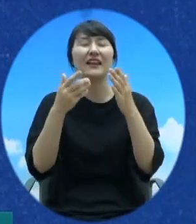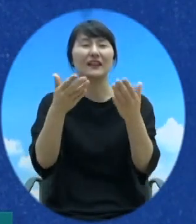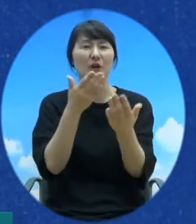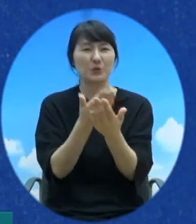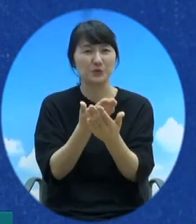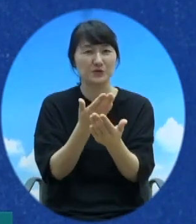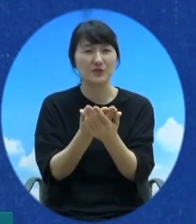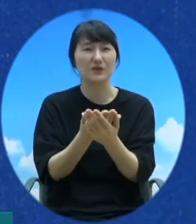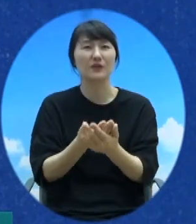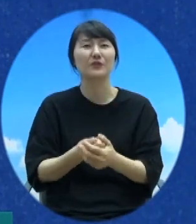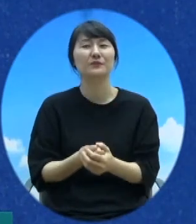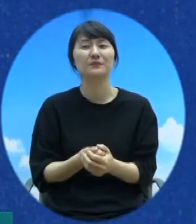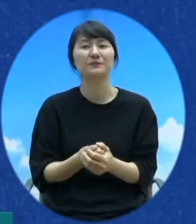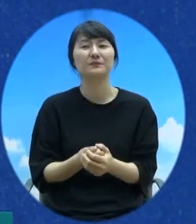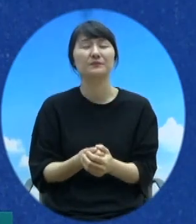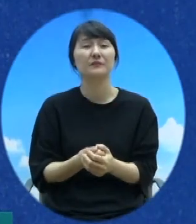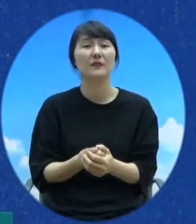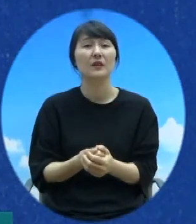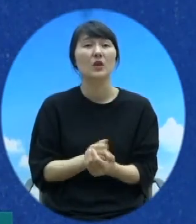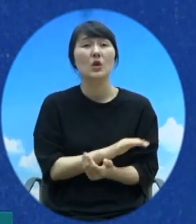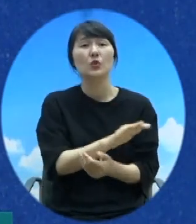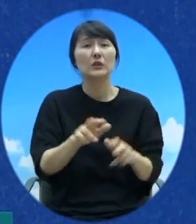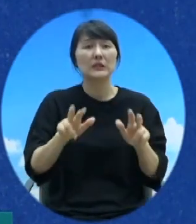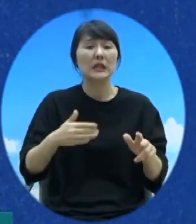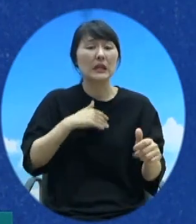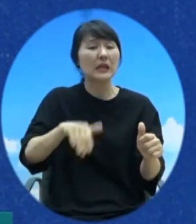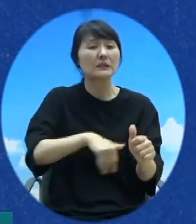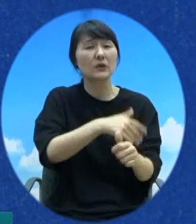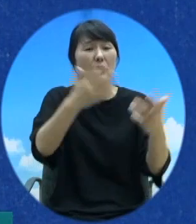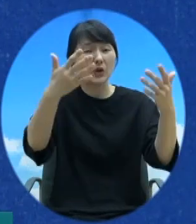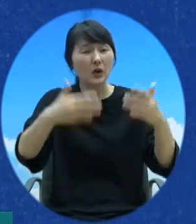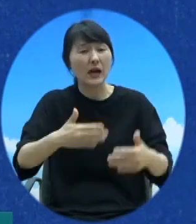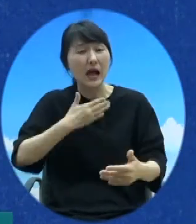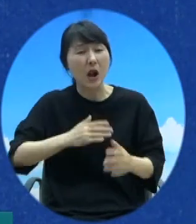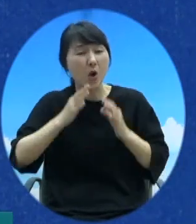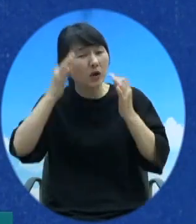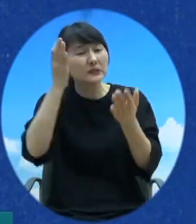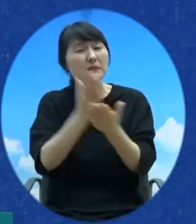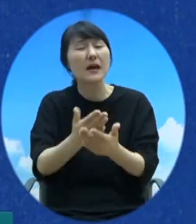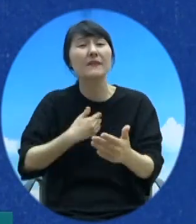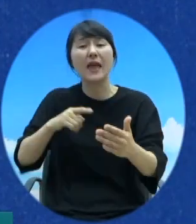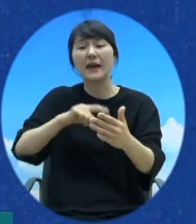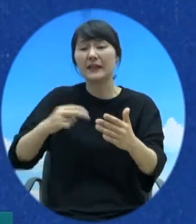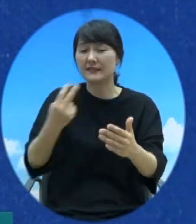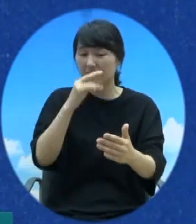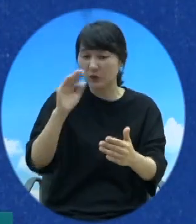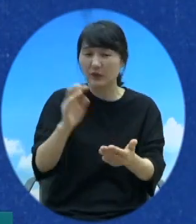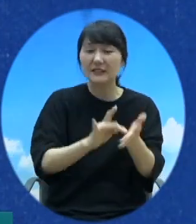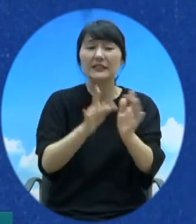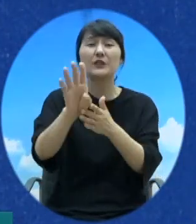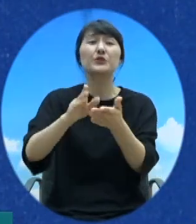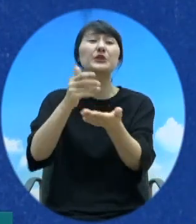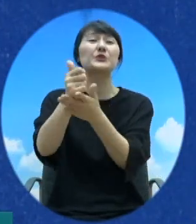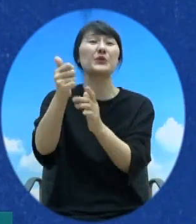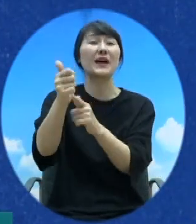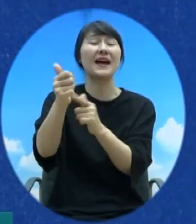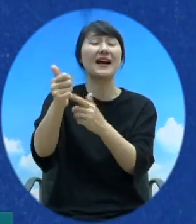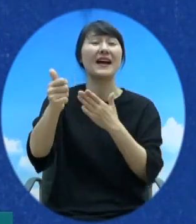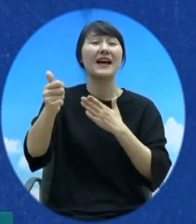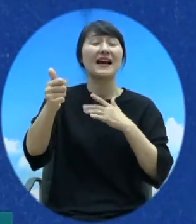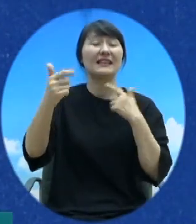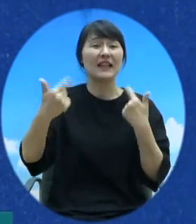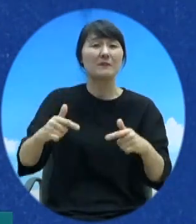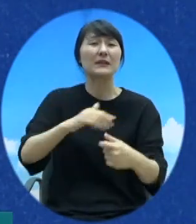하옵소서. 우리는 이제 우리의 현실과 사실을 아는 자가 아니라 내 안에 생명 되신 예수 그리스도가